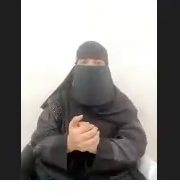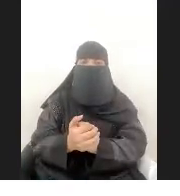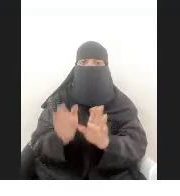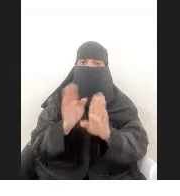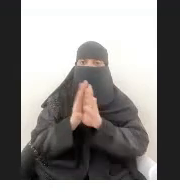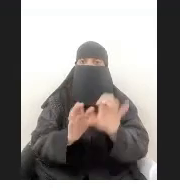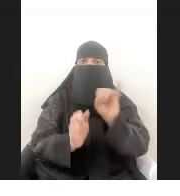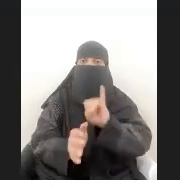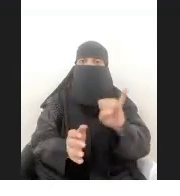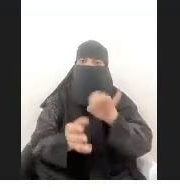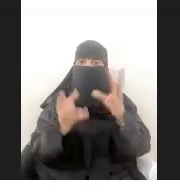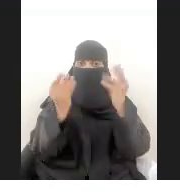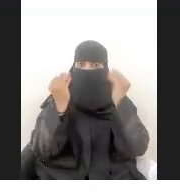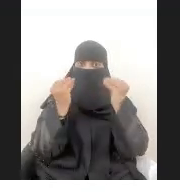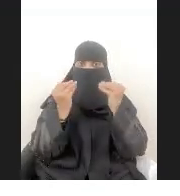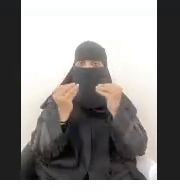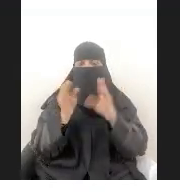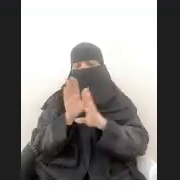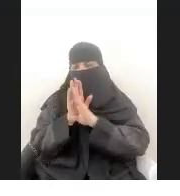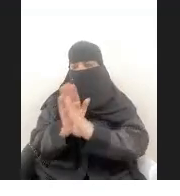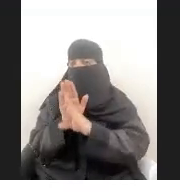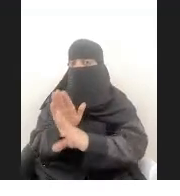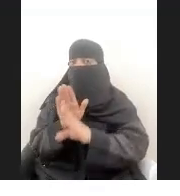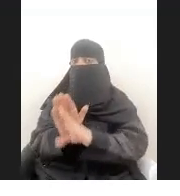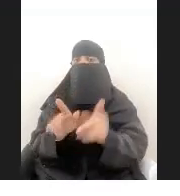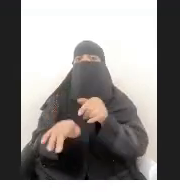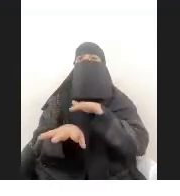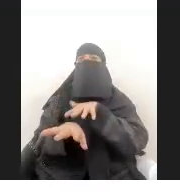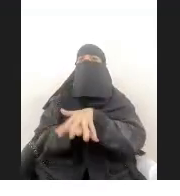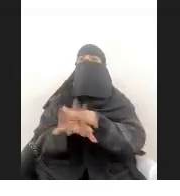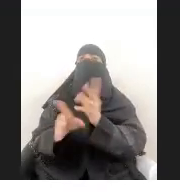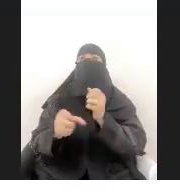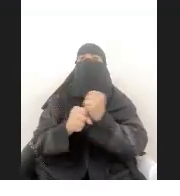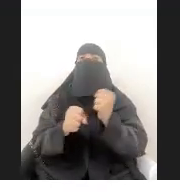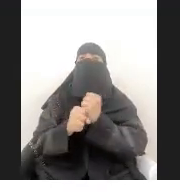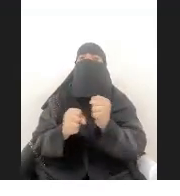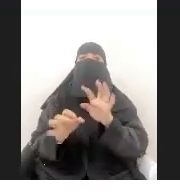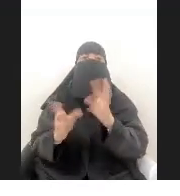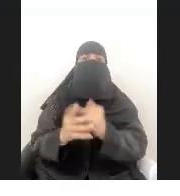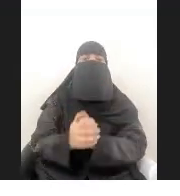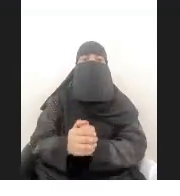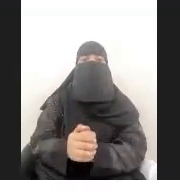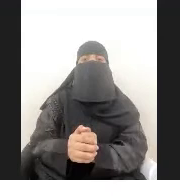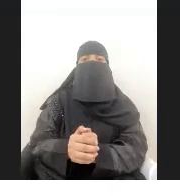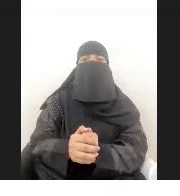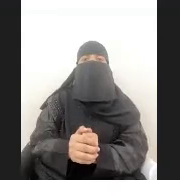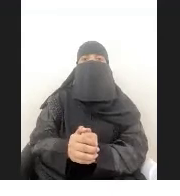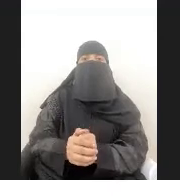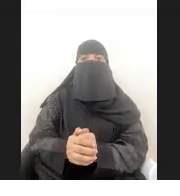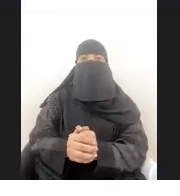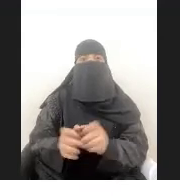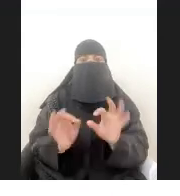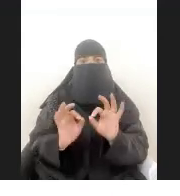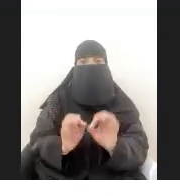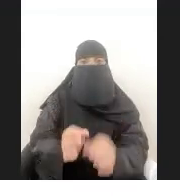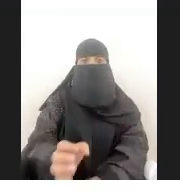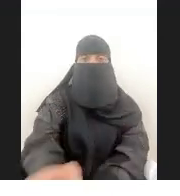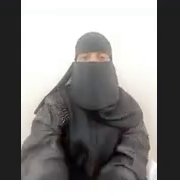المدمج، لتطبيق التعلم المدمج. عندنا student support، قد إيش هذه المؤسسة بتعطي دعم